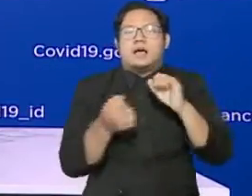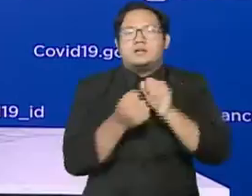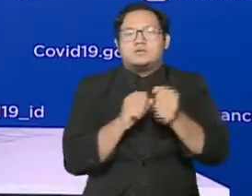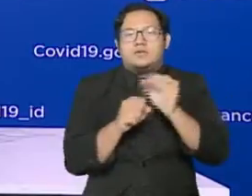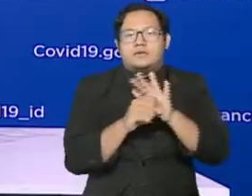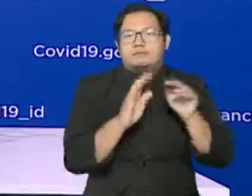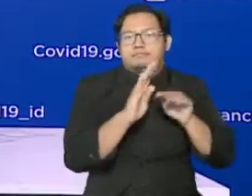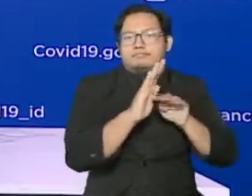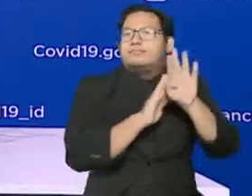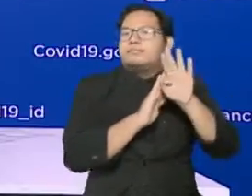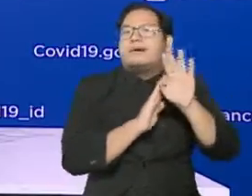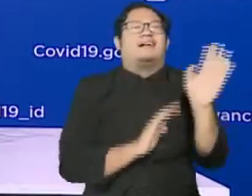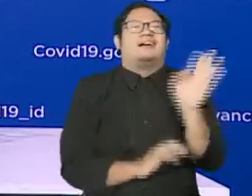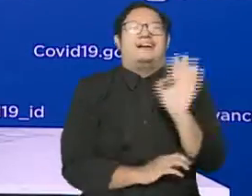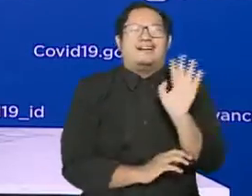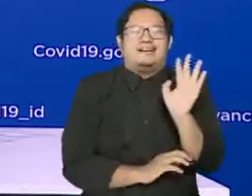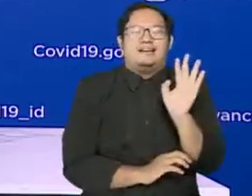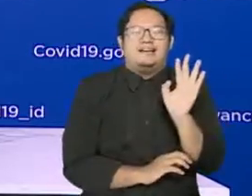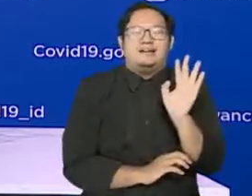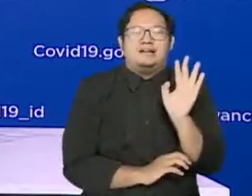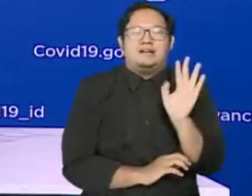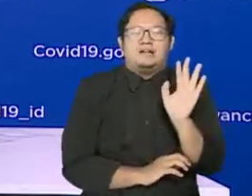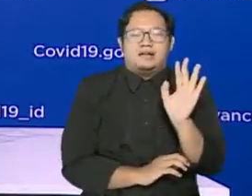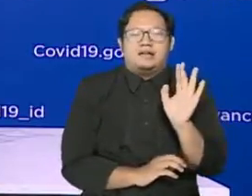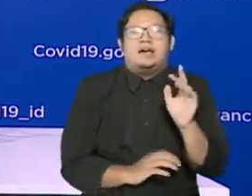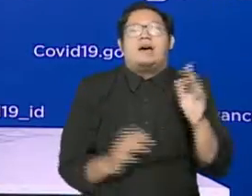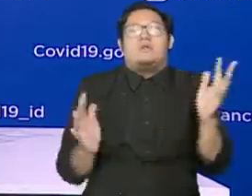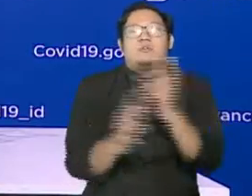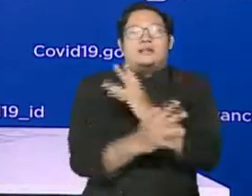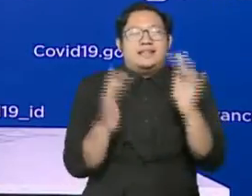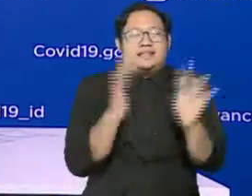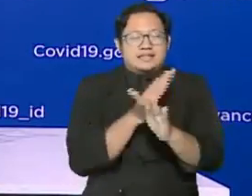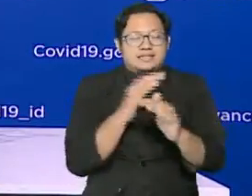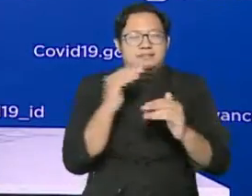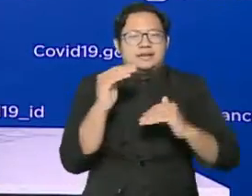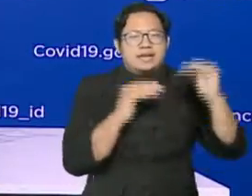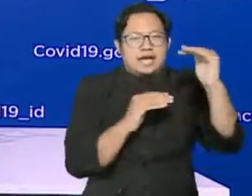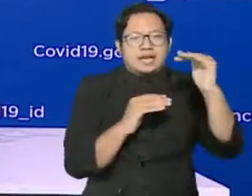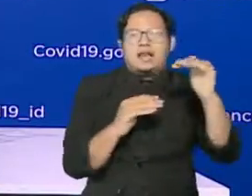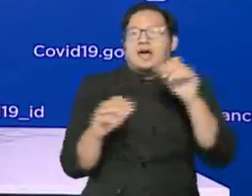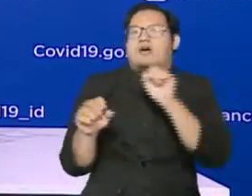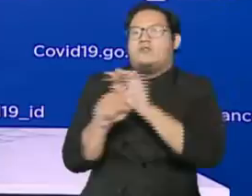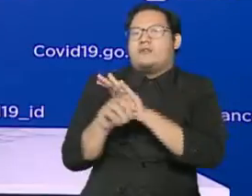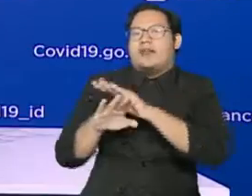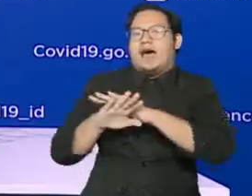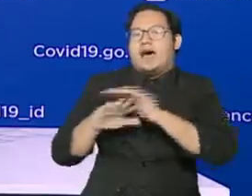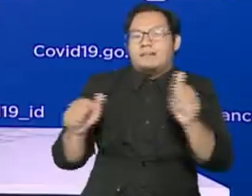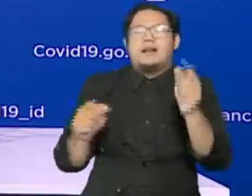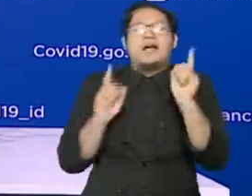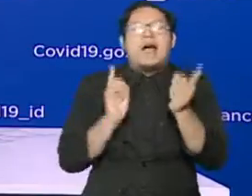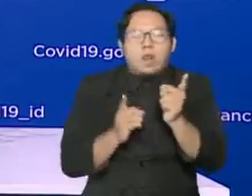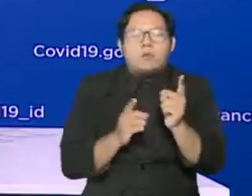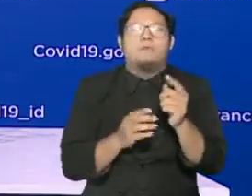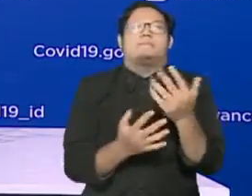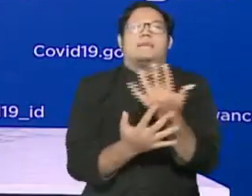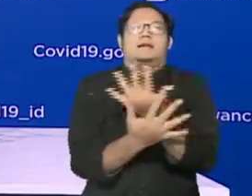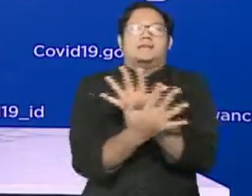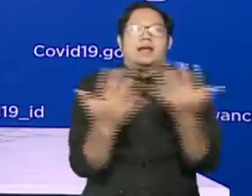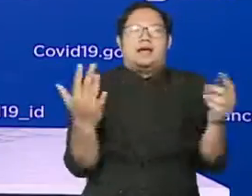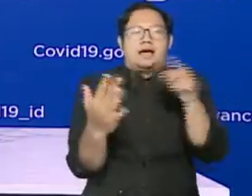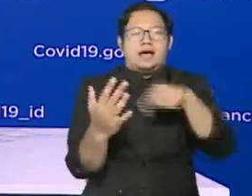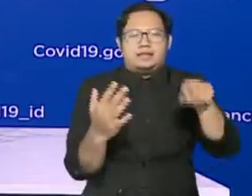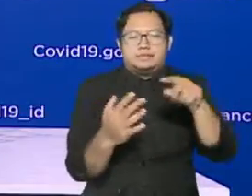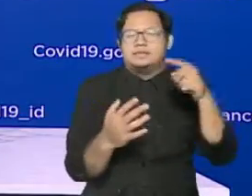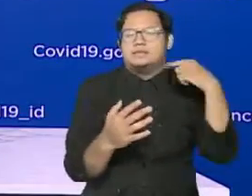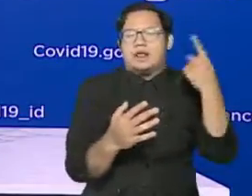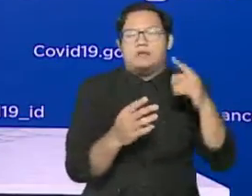covert 19 mobilitas meningkat akan aman kofit 19 apabila masyarakat selalu menghindari